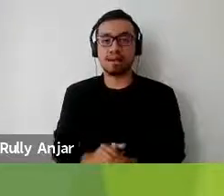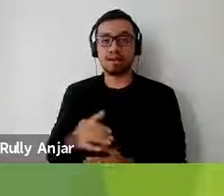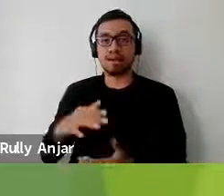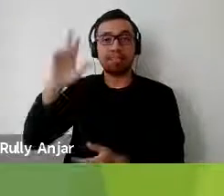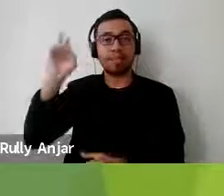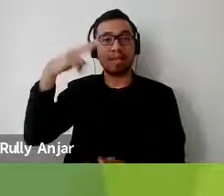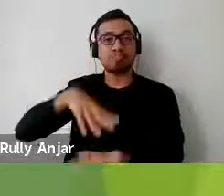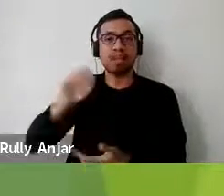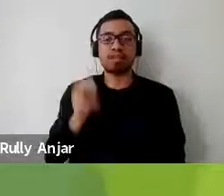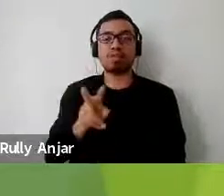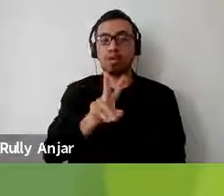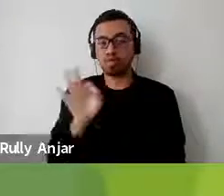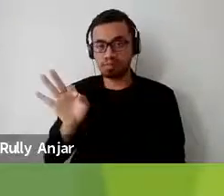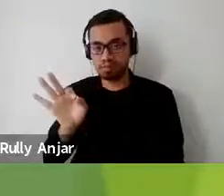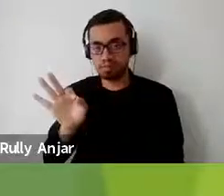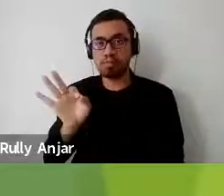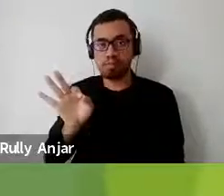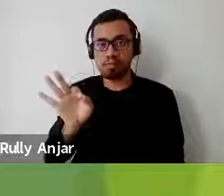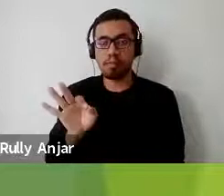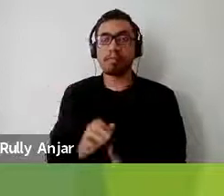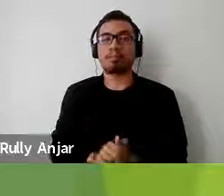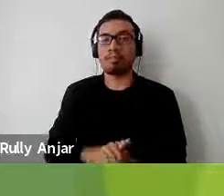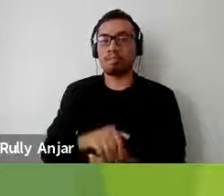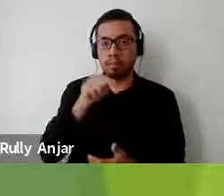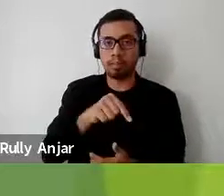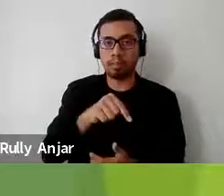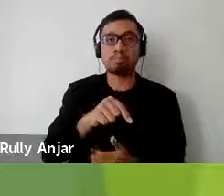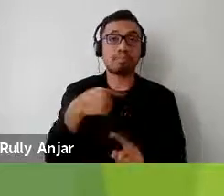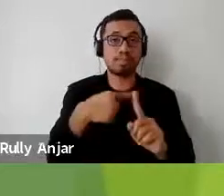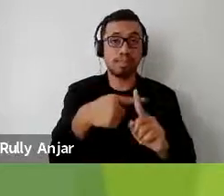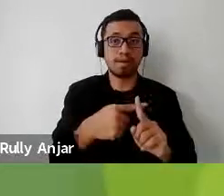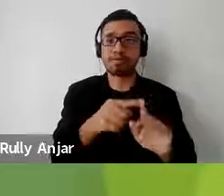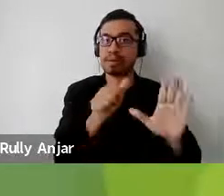itu terhadap PKH dan macam-macamnya itu, kemudian kita tambah menjadi 600, ya.